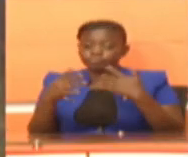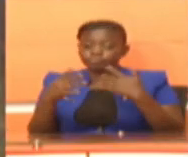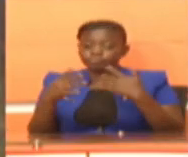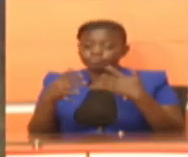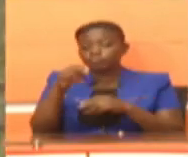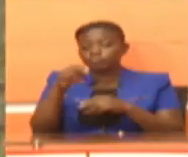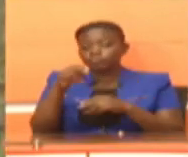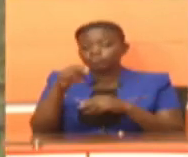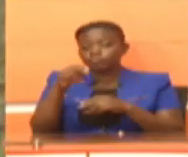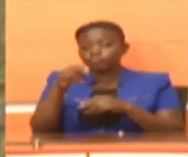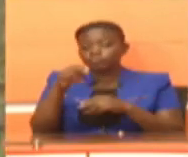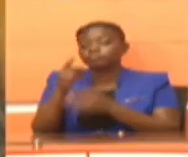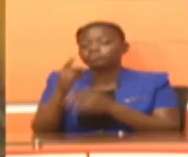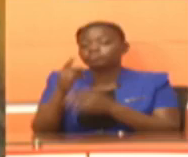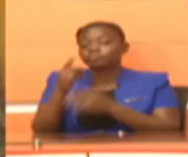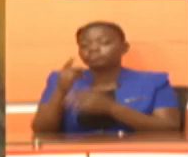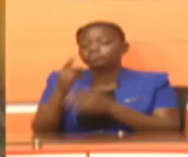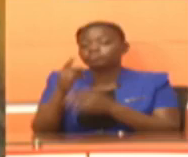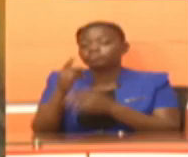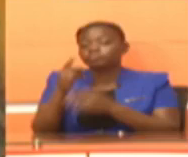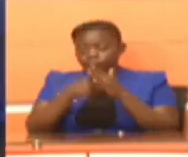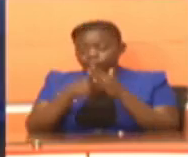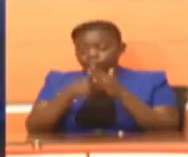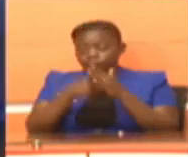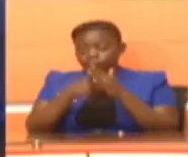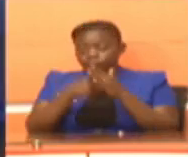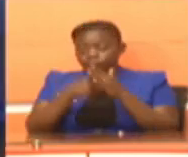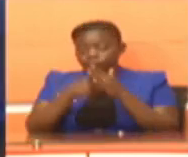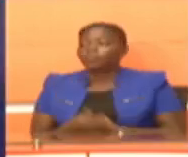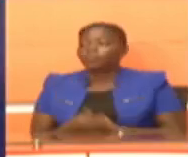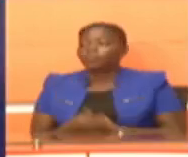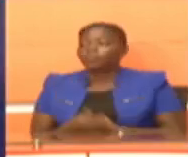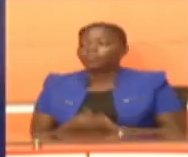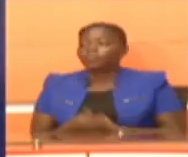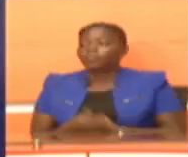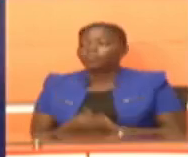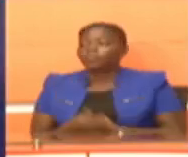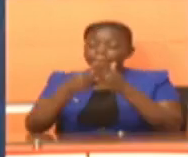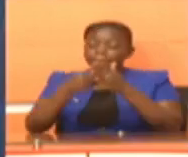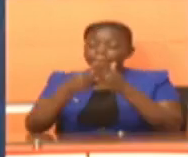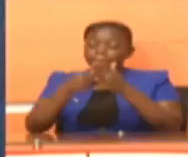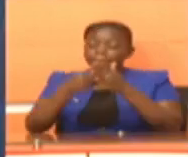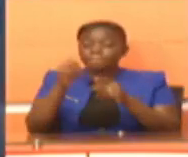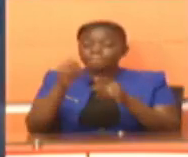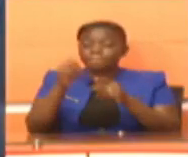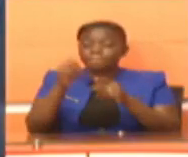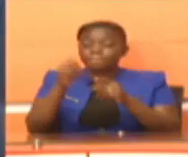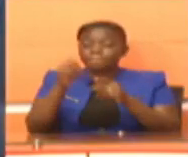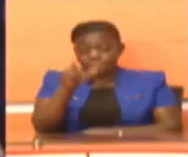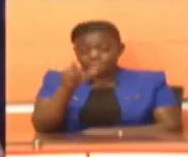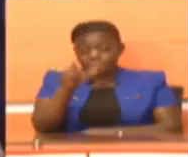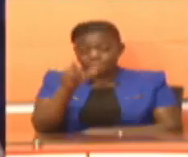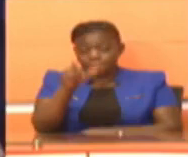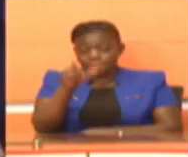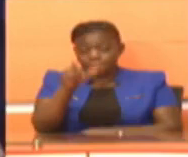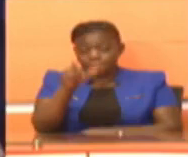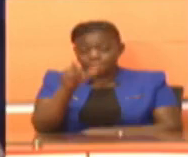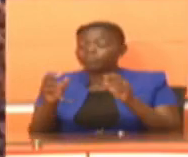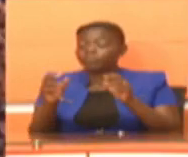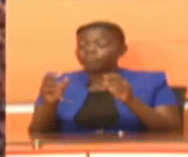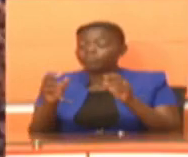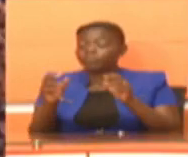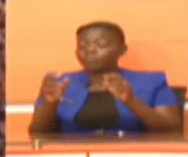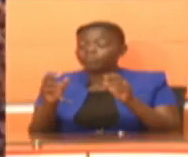gwabwe kubanga bo basasula empooza balinga batusolooza nga bomanyi omuntu bw'oteekawo ebintu ne bajja